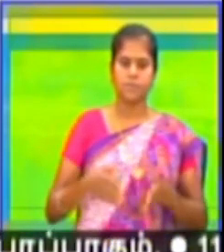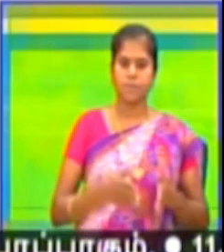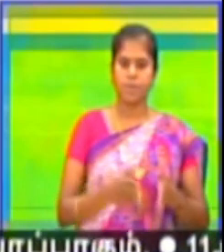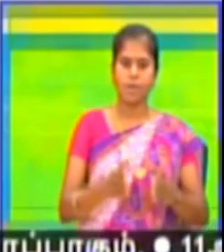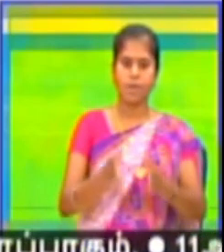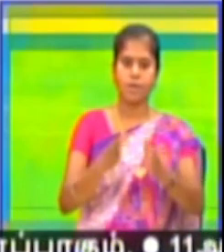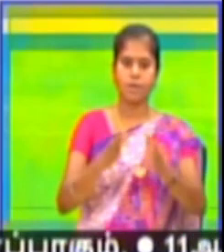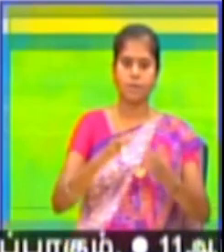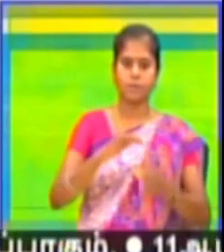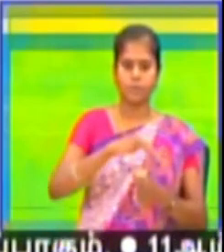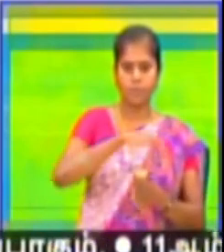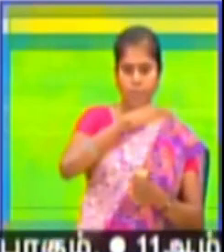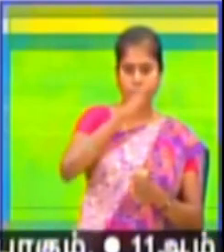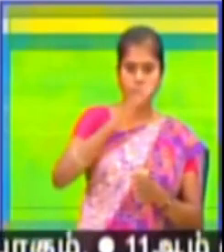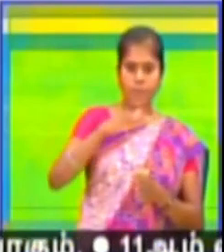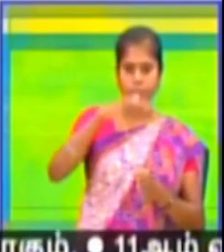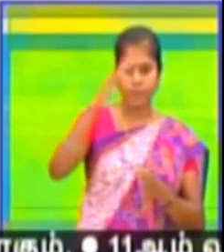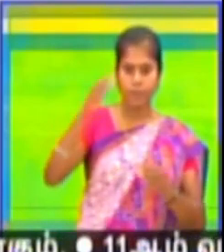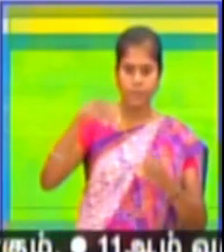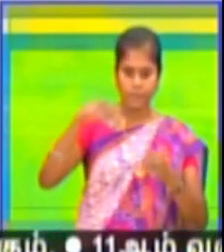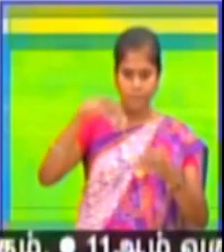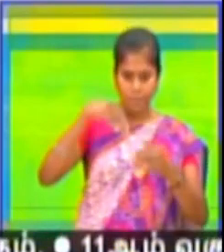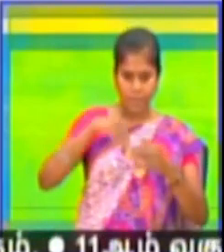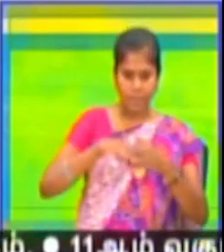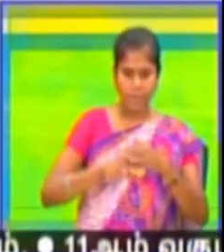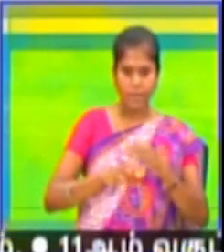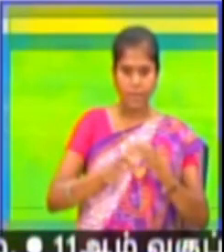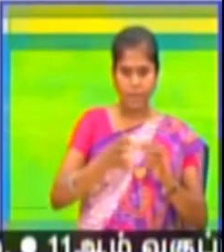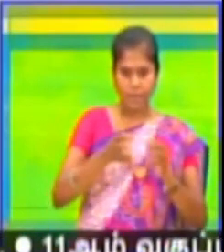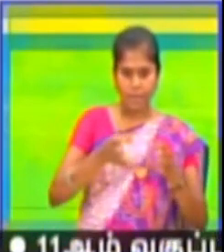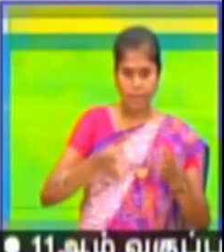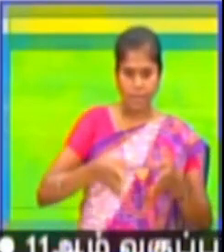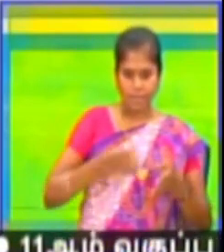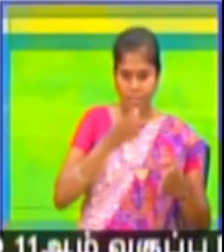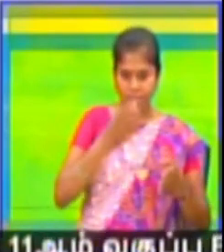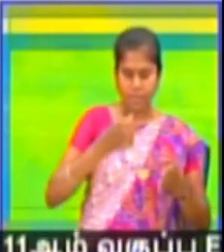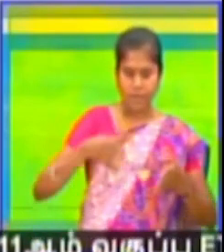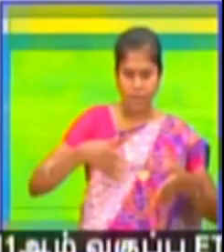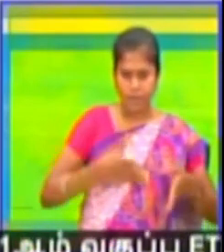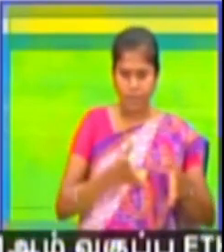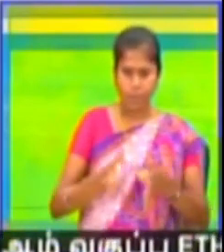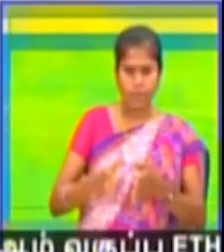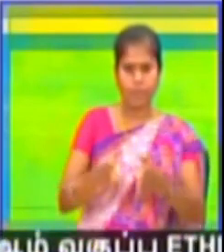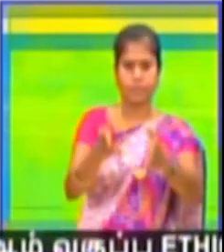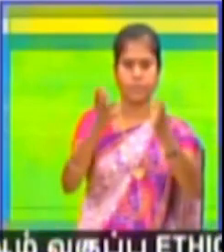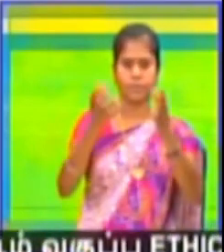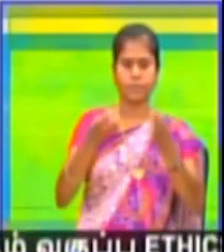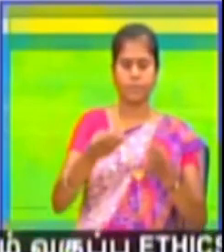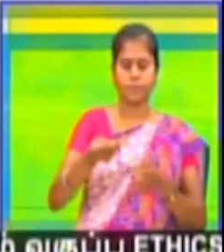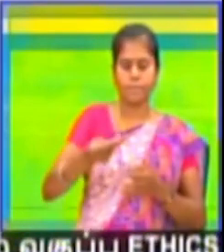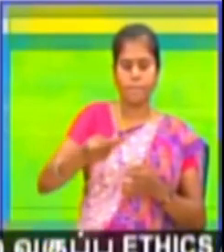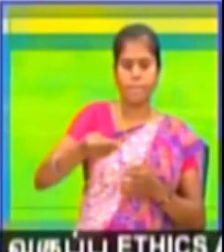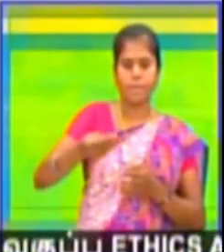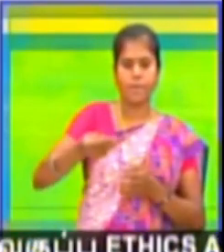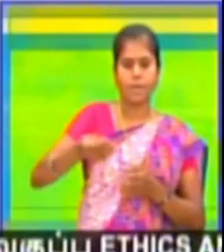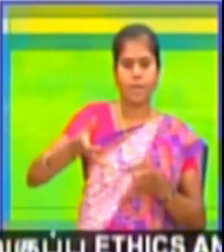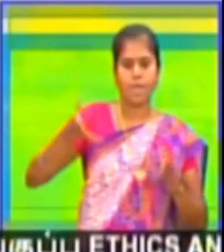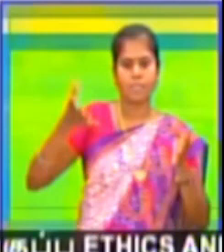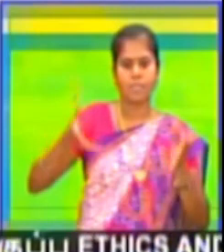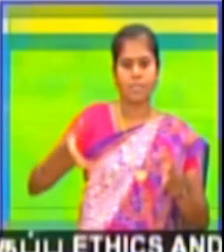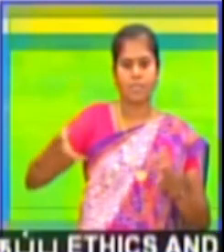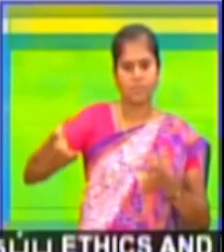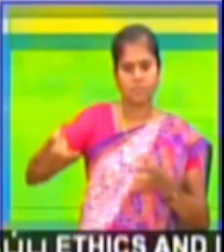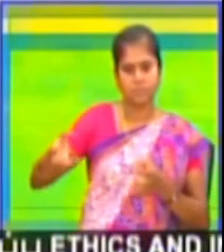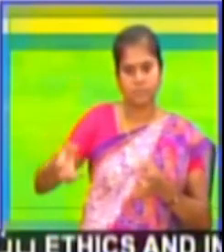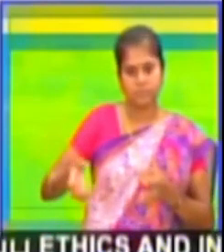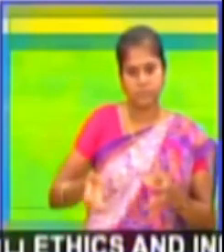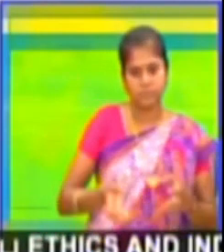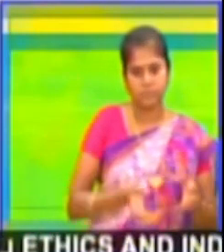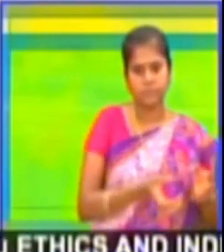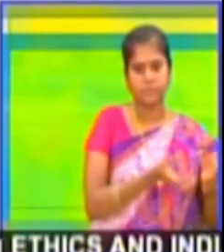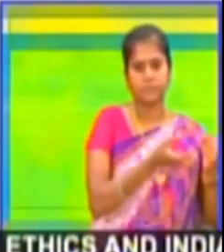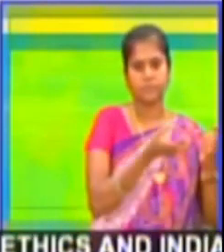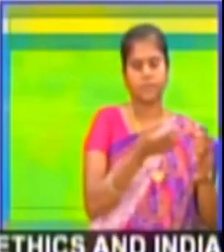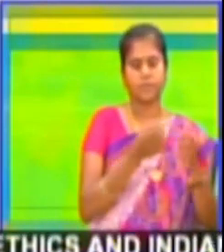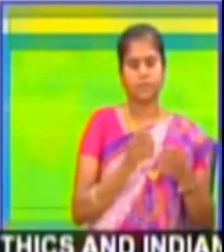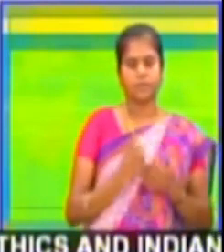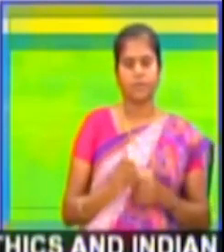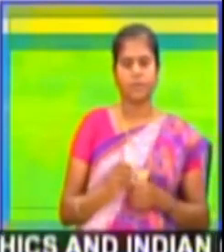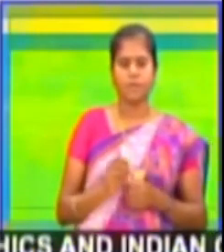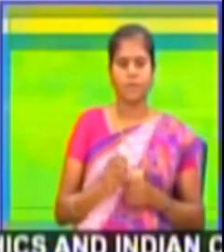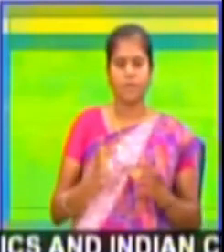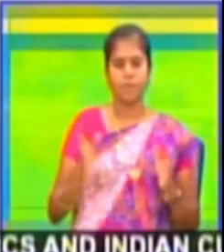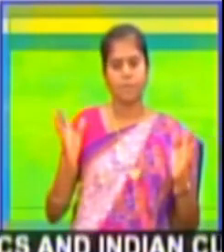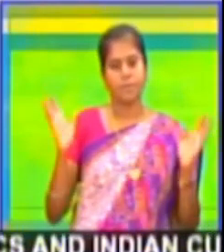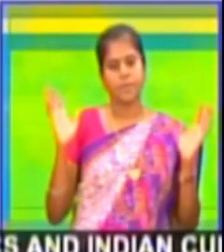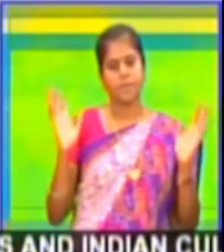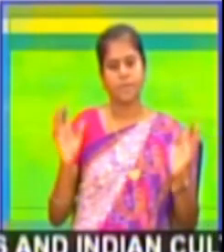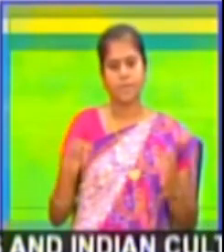கீழே பாய்ந்து வரும்பொழுது மண்ணையும் சேற்றையும் தன்னோடு இழுத்து வர்றதுனால இதை நம்ம பெரிய சேற்று ஆறு அப்படின்னு